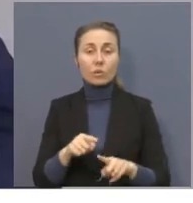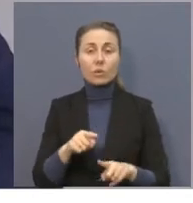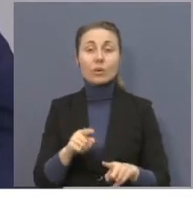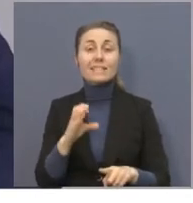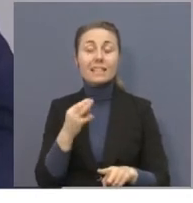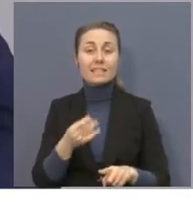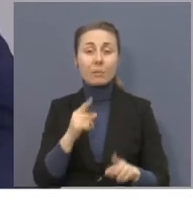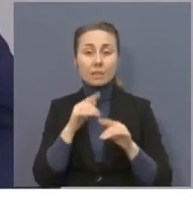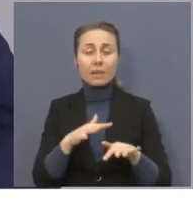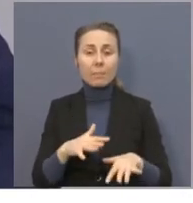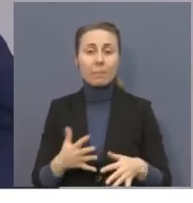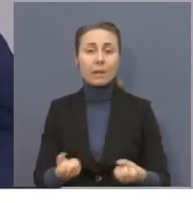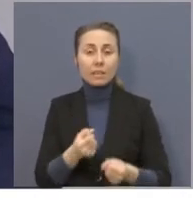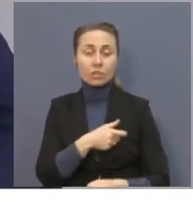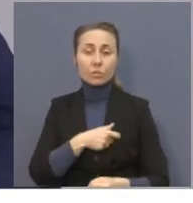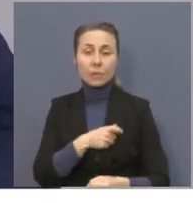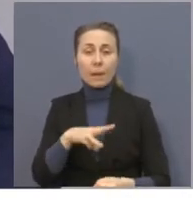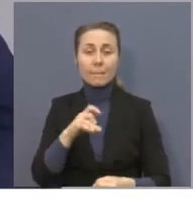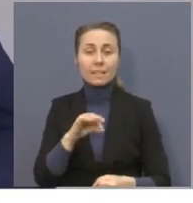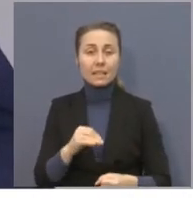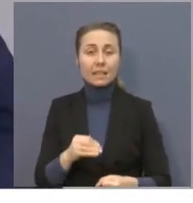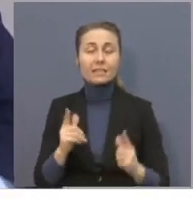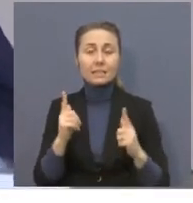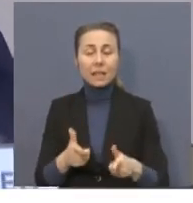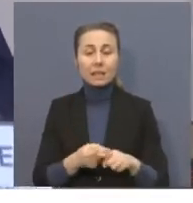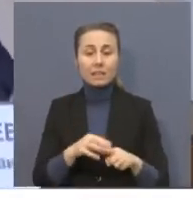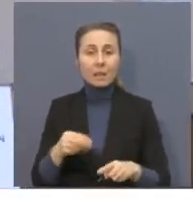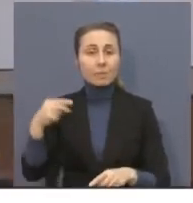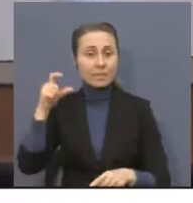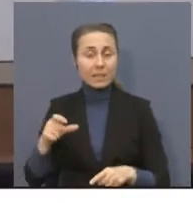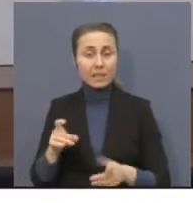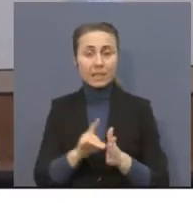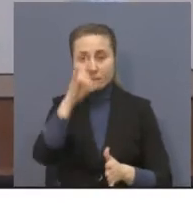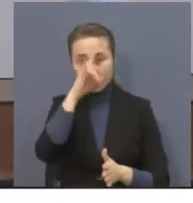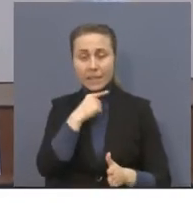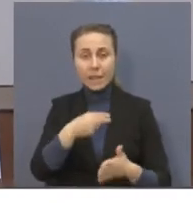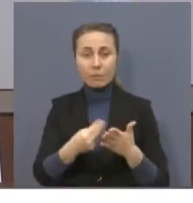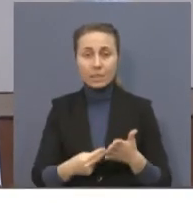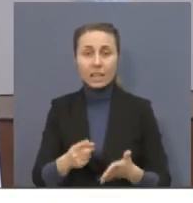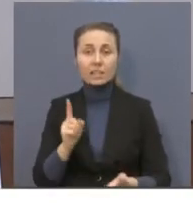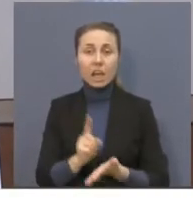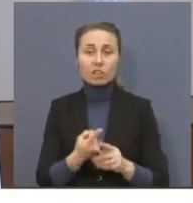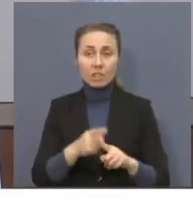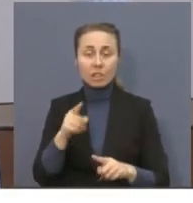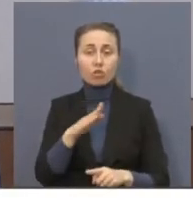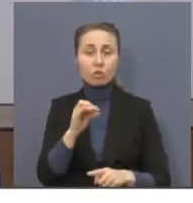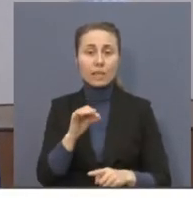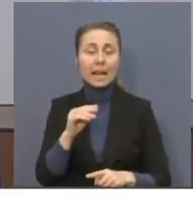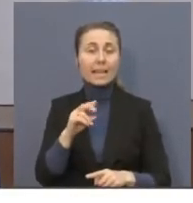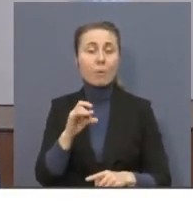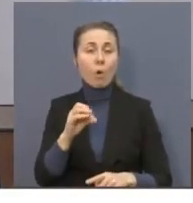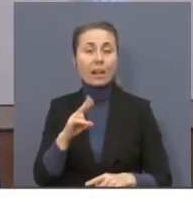При поддержке депутатов Маслихата и по согласованию с администрацией президента Республики Астан я подписал назначение Жусубекова Ербола